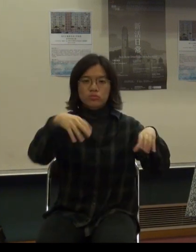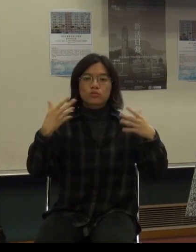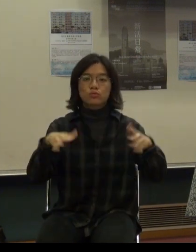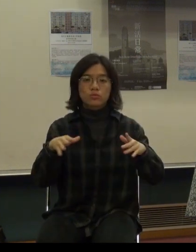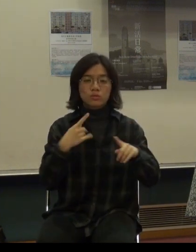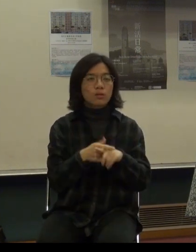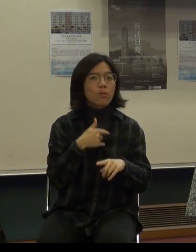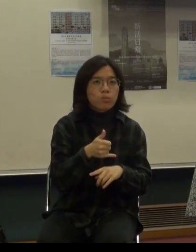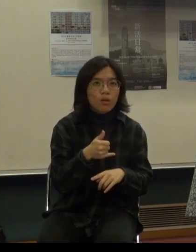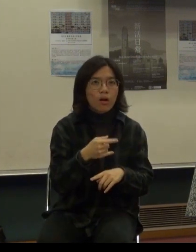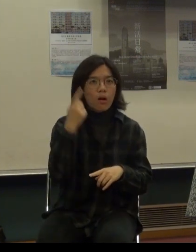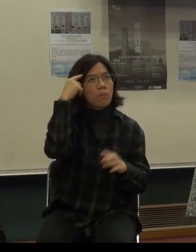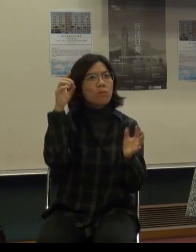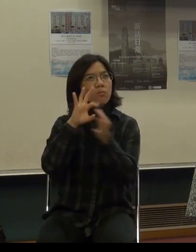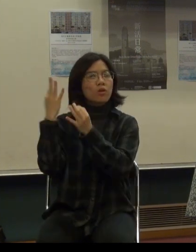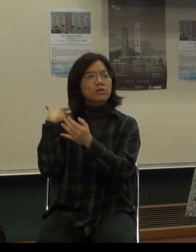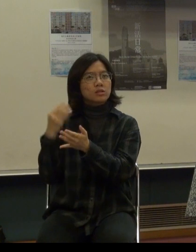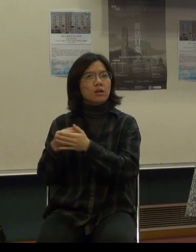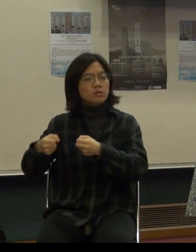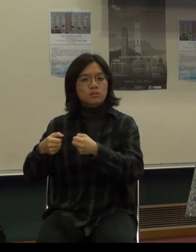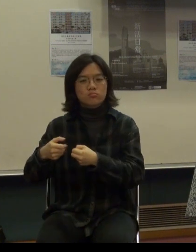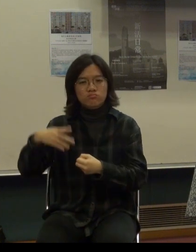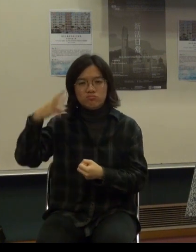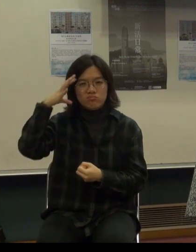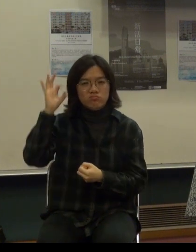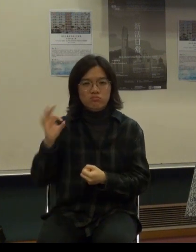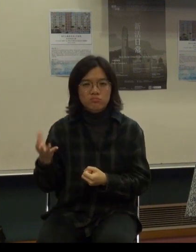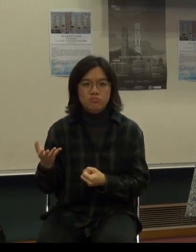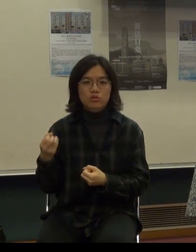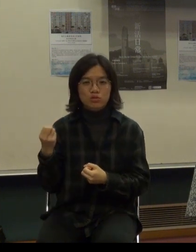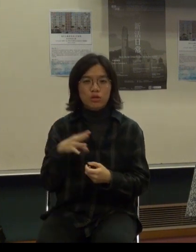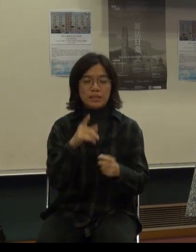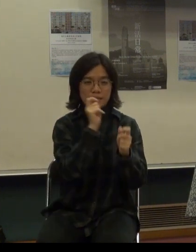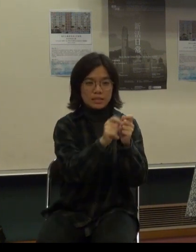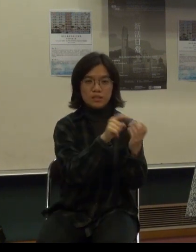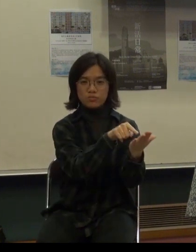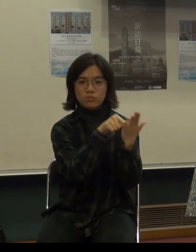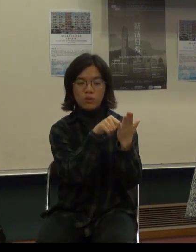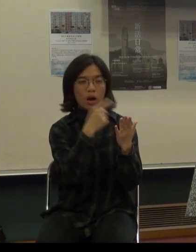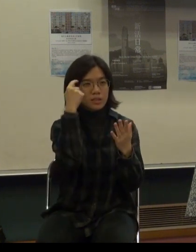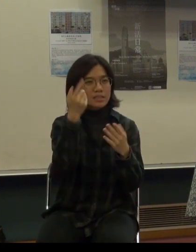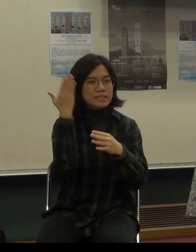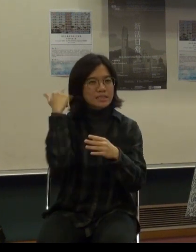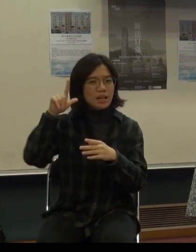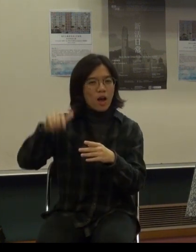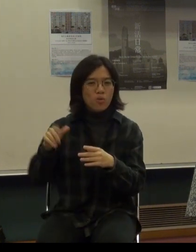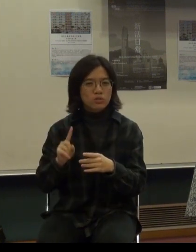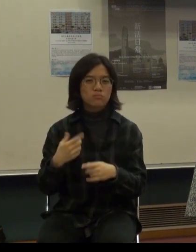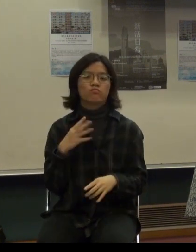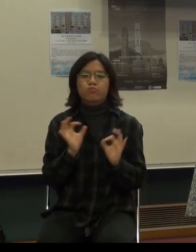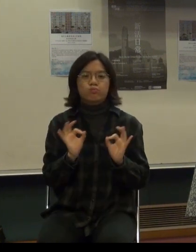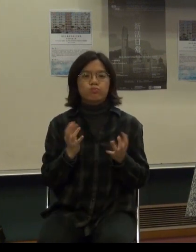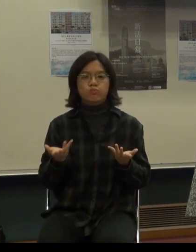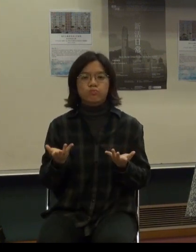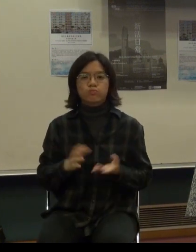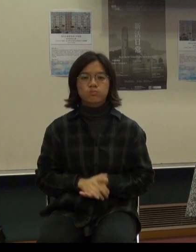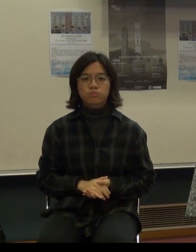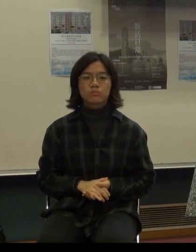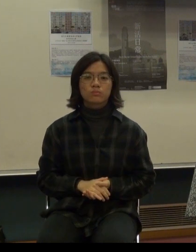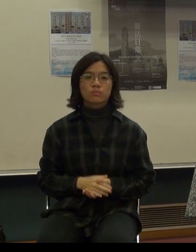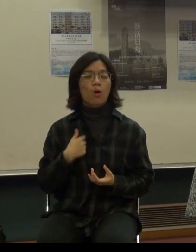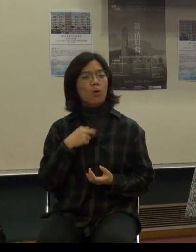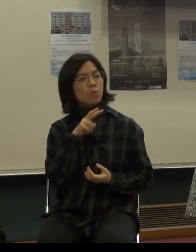佢係一個街市嚟，亦都冇任何嘅資訊去話到俾你知佢原本係點。咁所以喺我自己睇咧，我就覺得